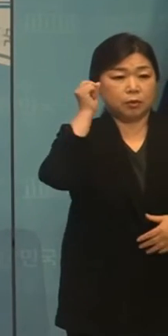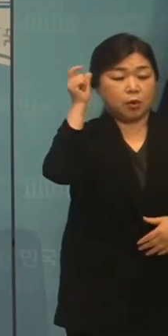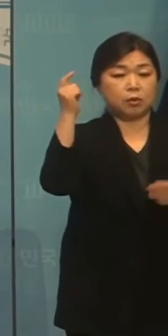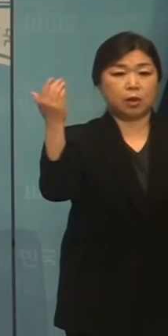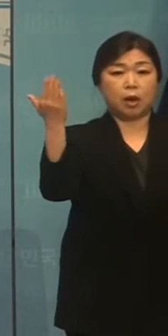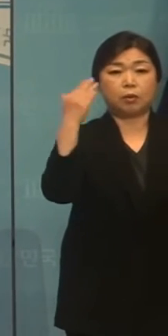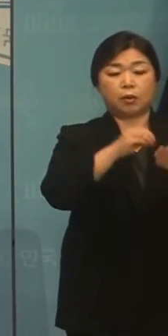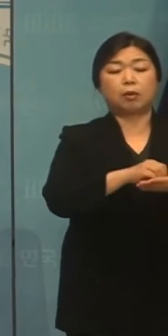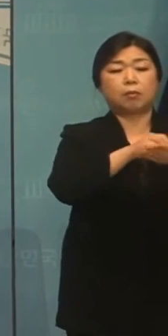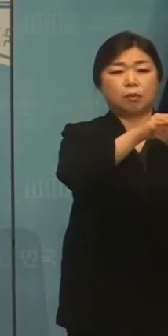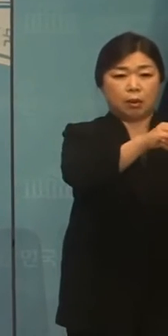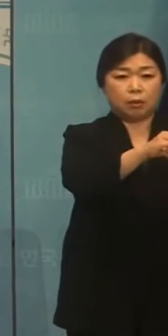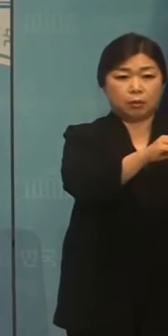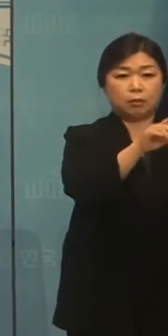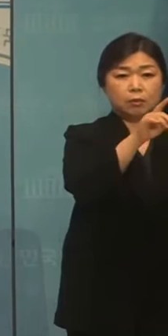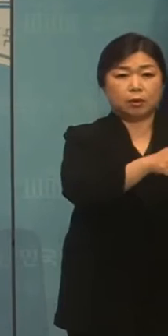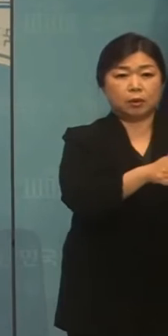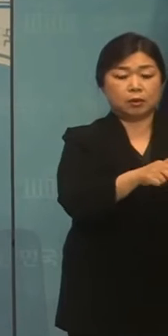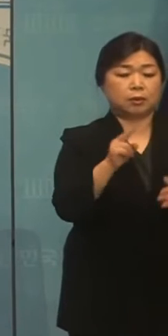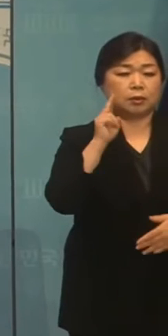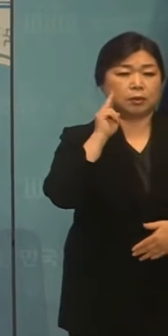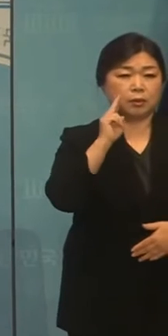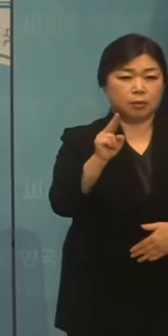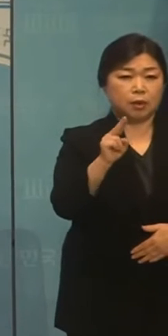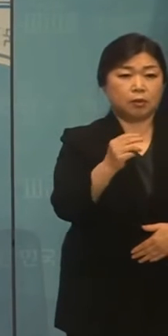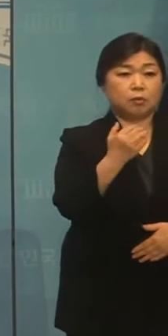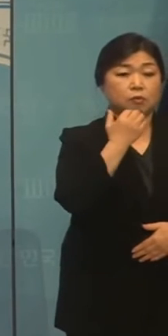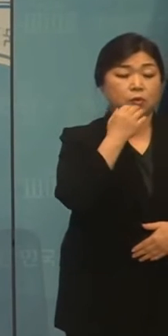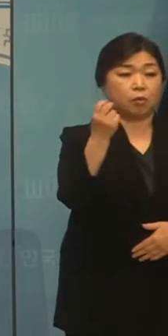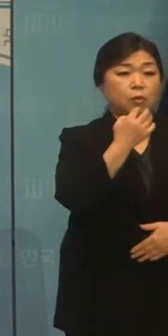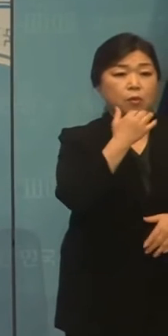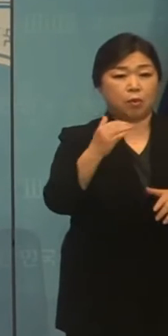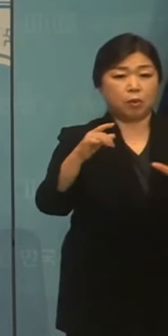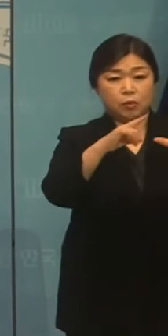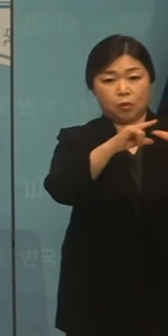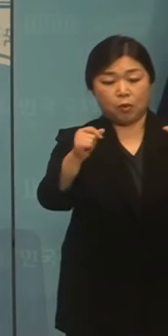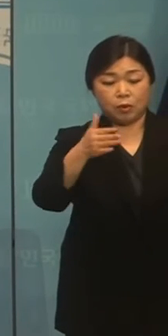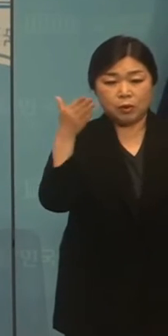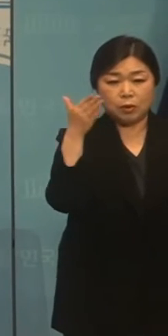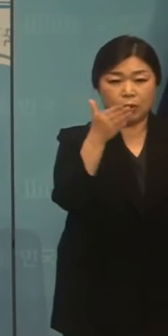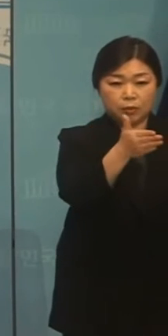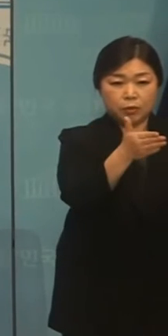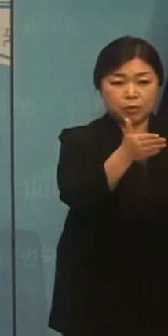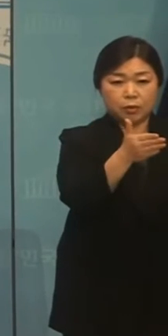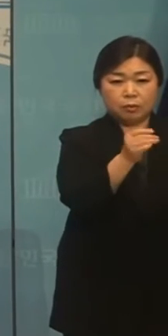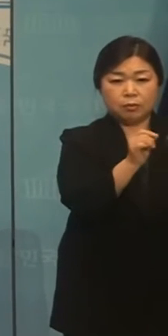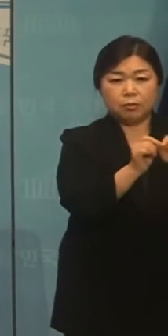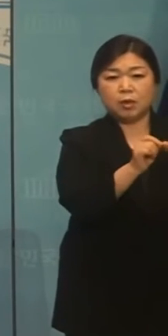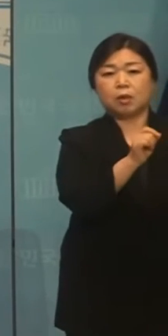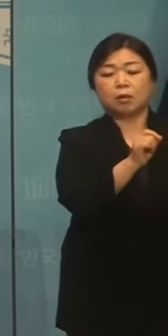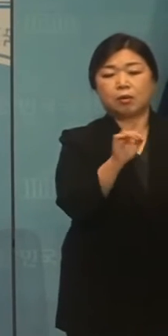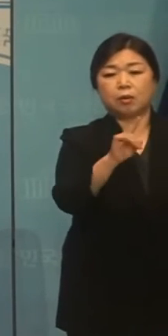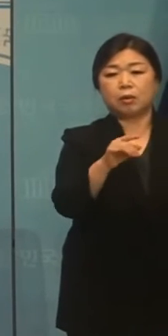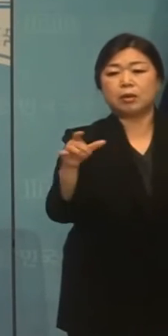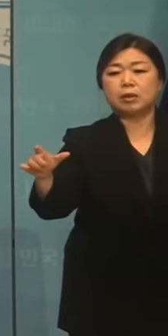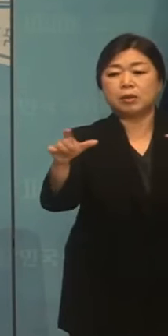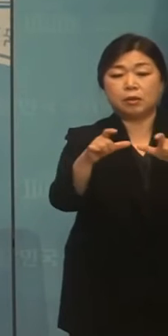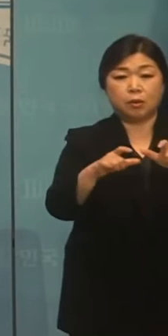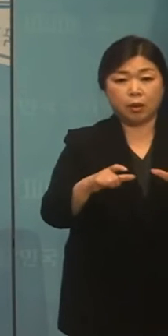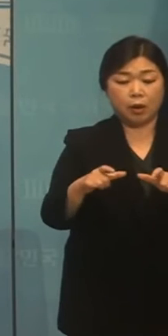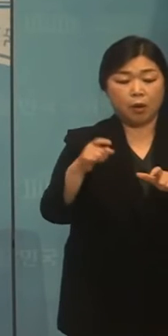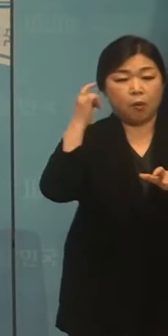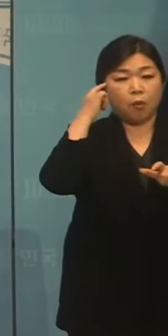입학의 극심한 수도권 쏠림 현상은 지역의 과학기술